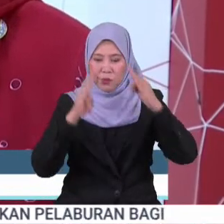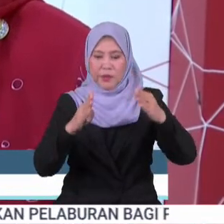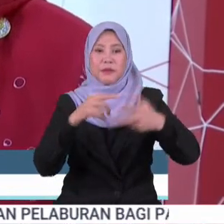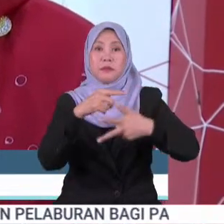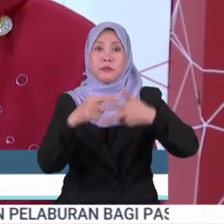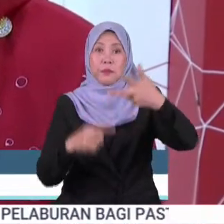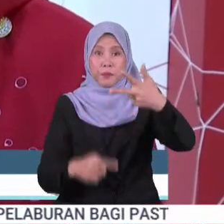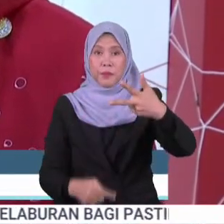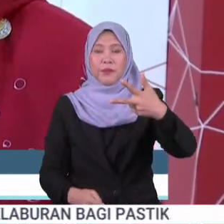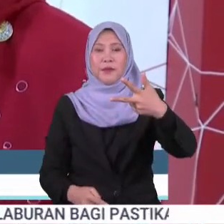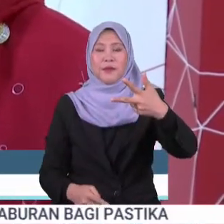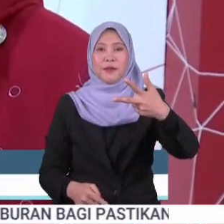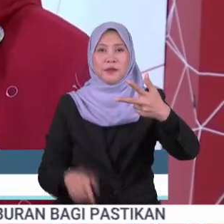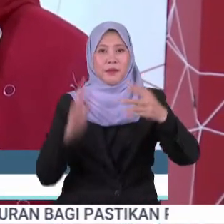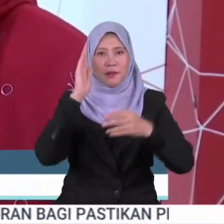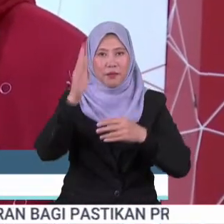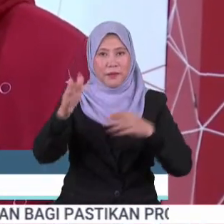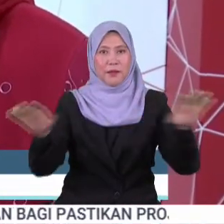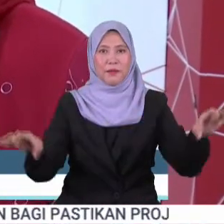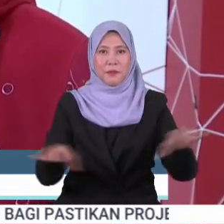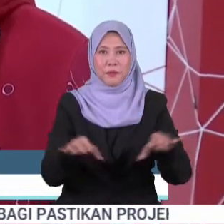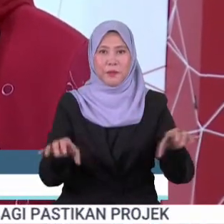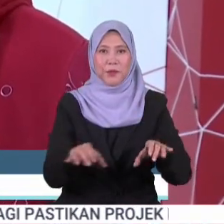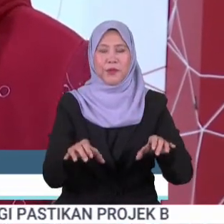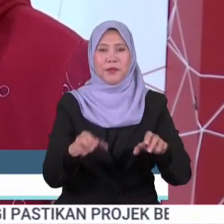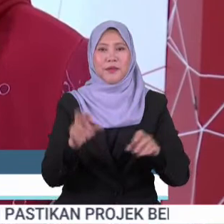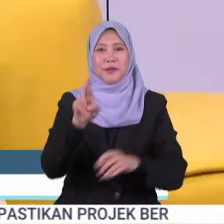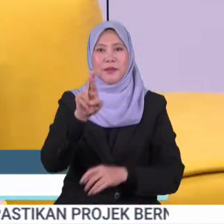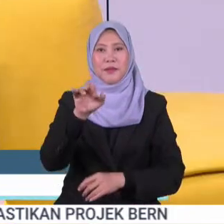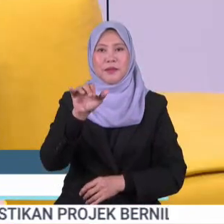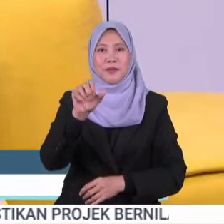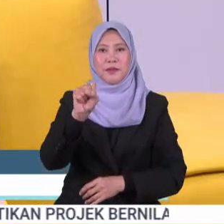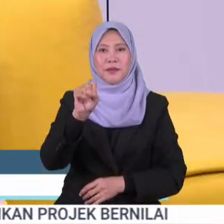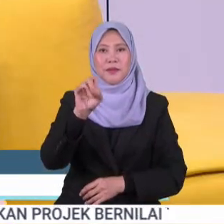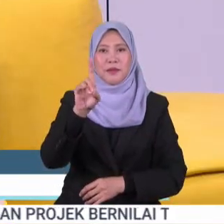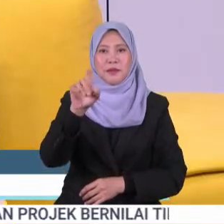ini akan dilaksanakan oleh Rizda.